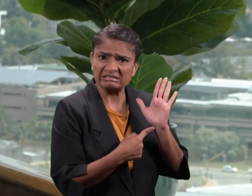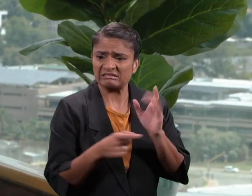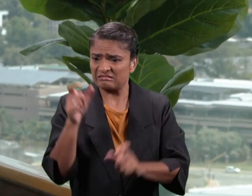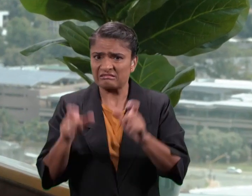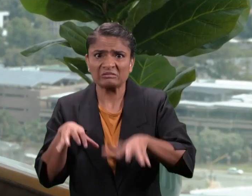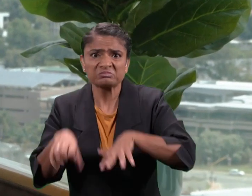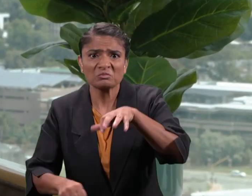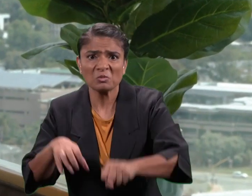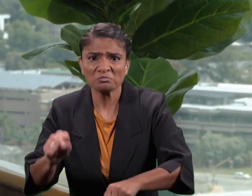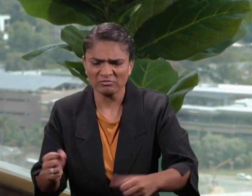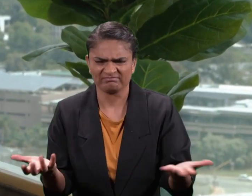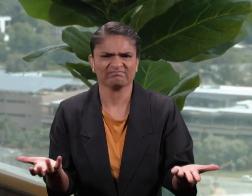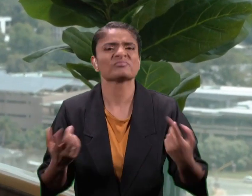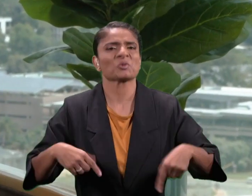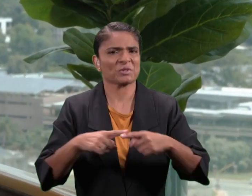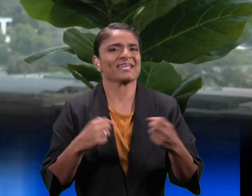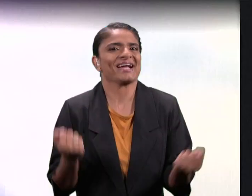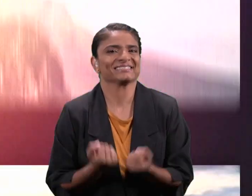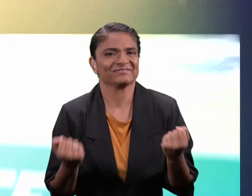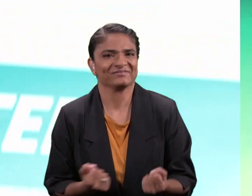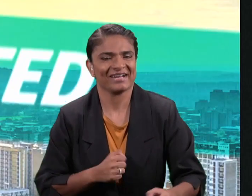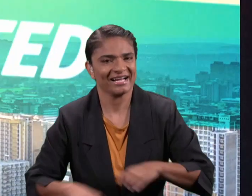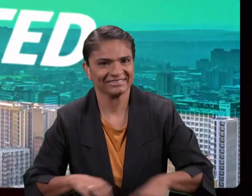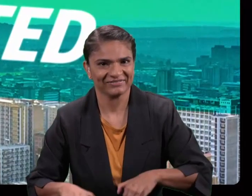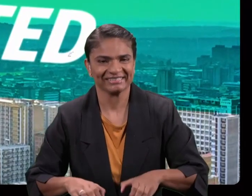van kapitalisme. Now, let's get activated.